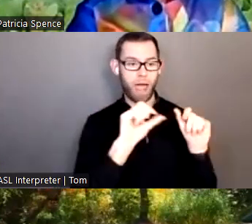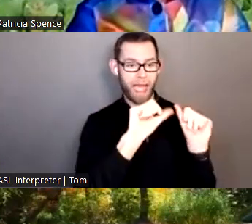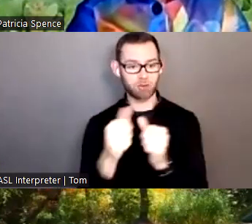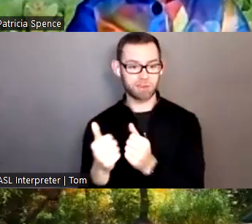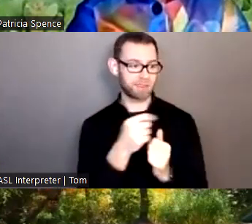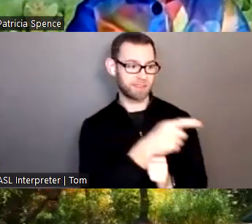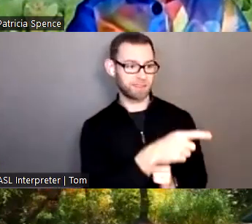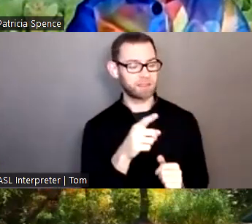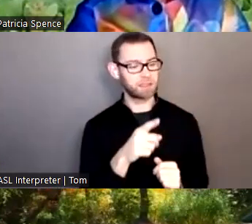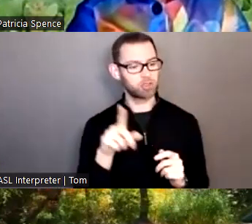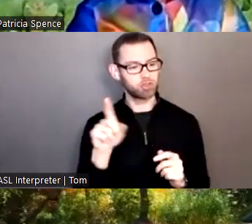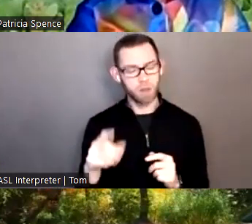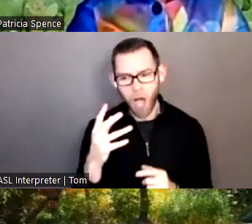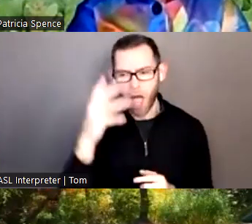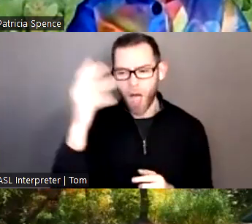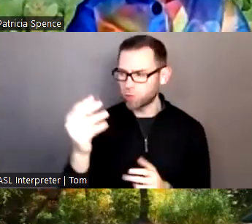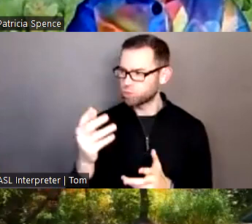et plus dans